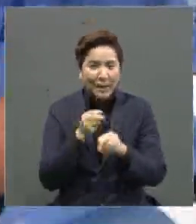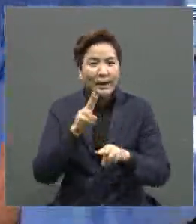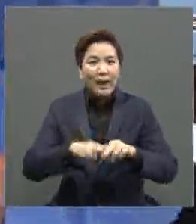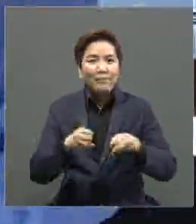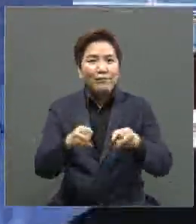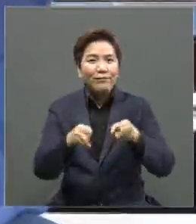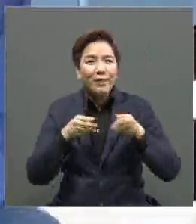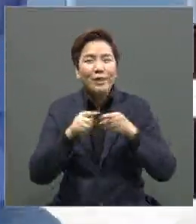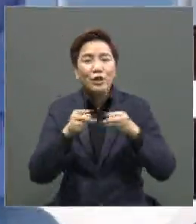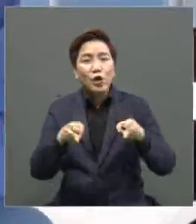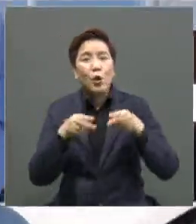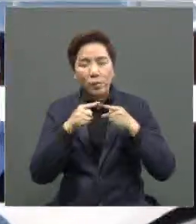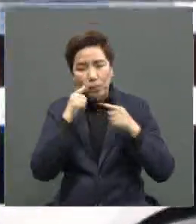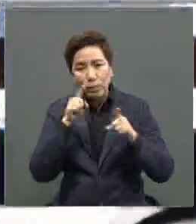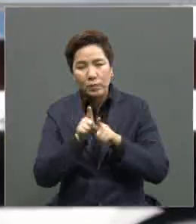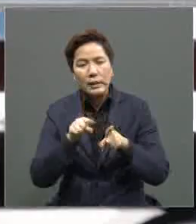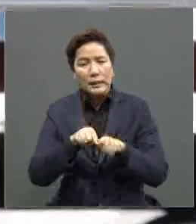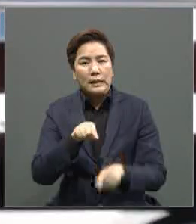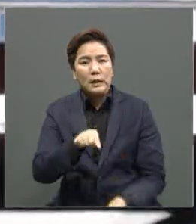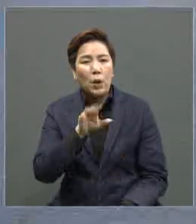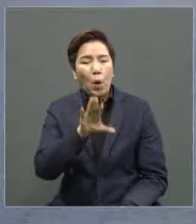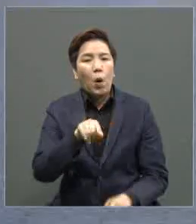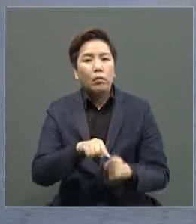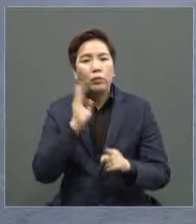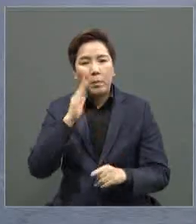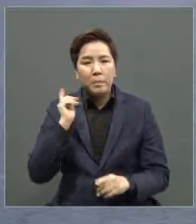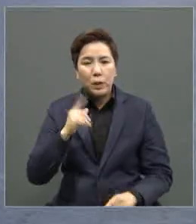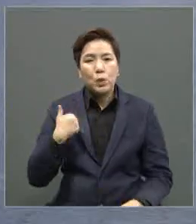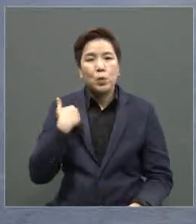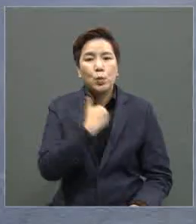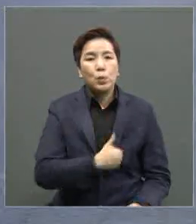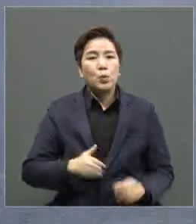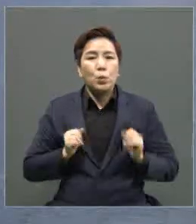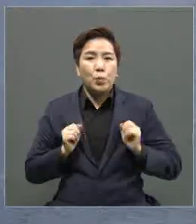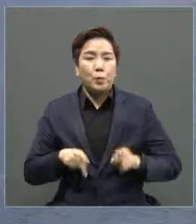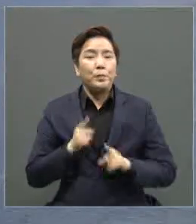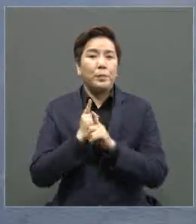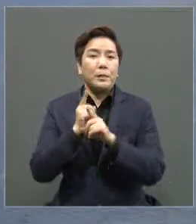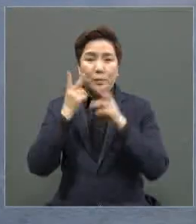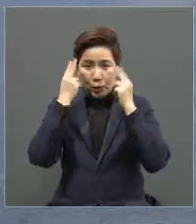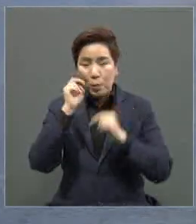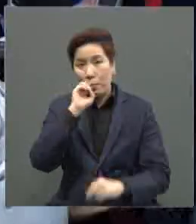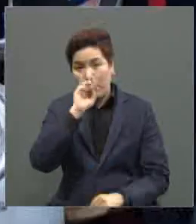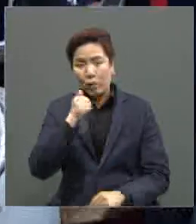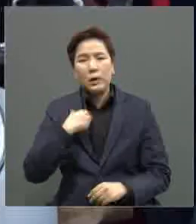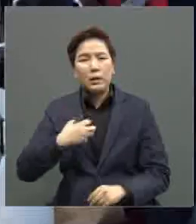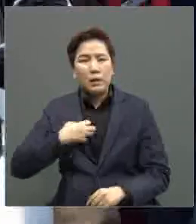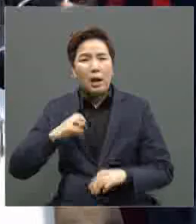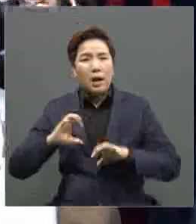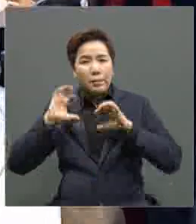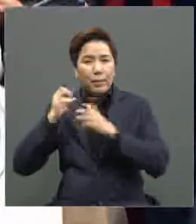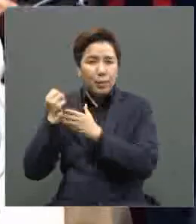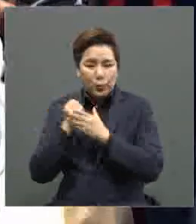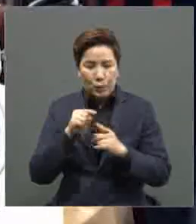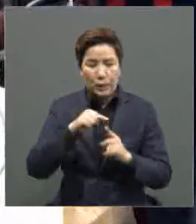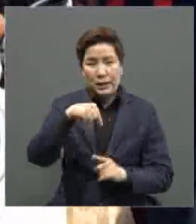เชื่อว่าหลังจากนี้ค่ะจะทำให้จังหวัดระนองเป็นเมืองสุขภาพตามที่นายกรัฐมนตรีกล่าวไว้อยากให้รัฐบาลนั้นช่วยผลักดันให้